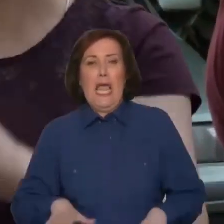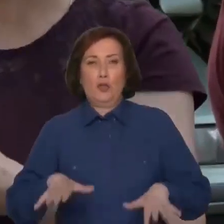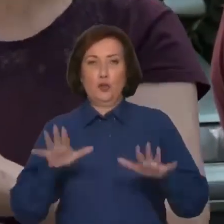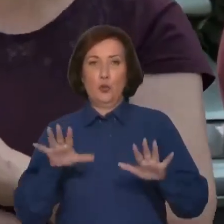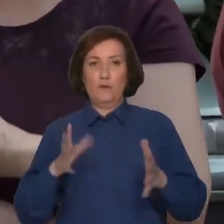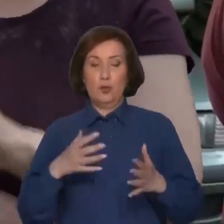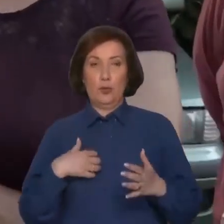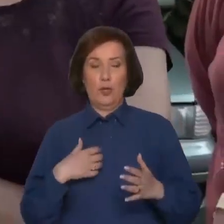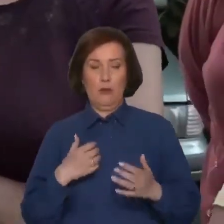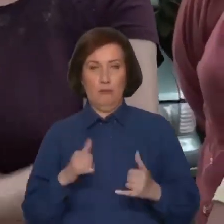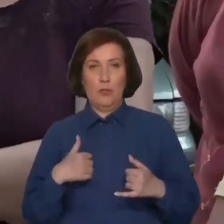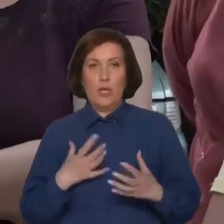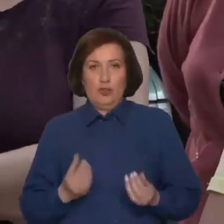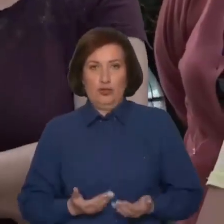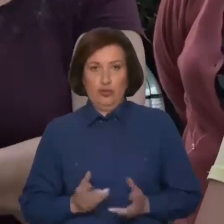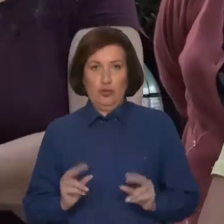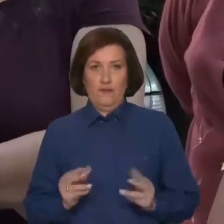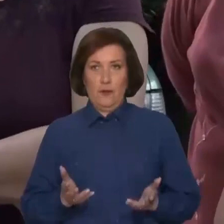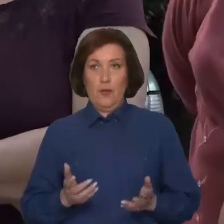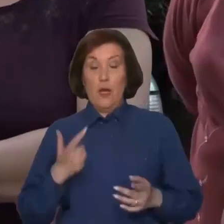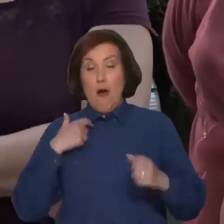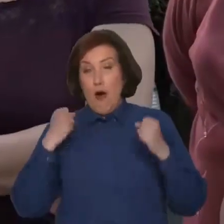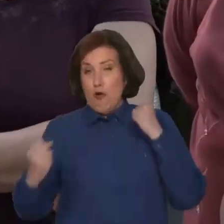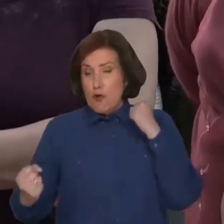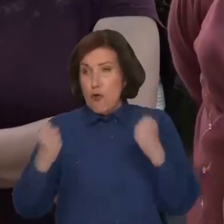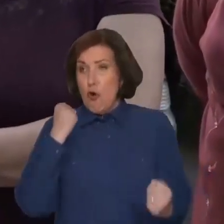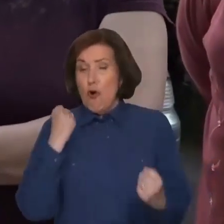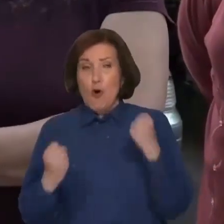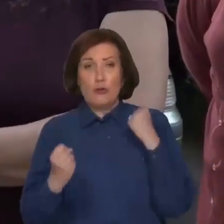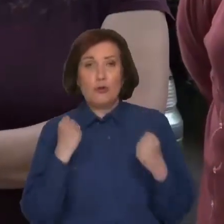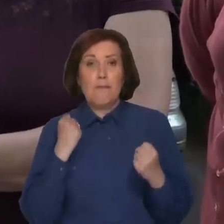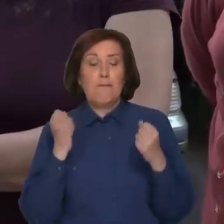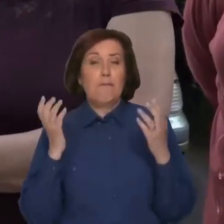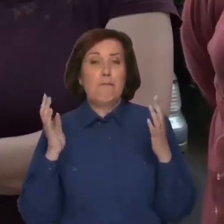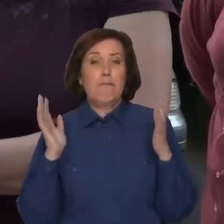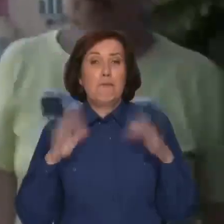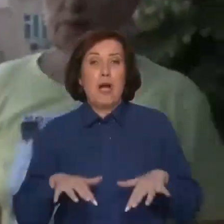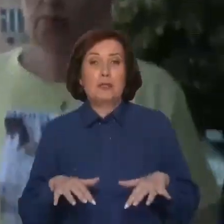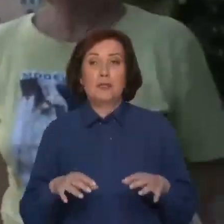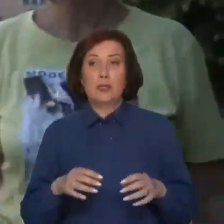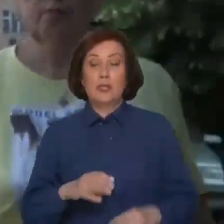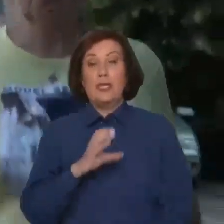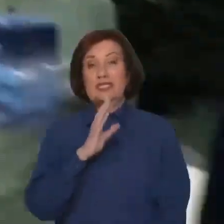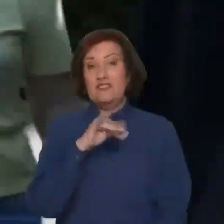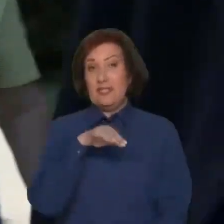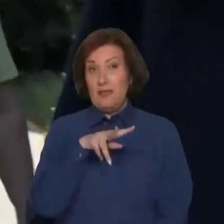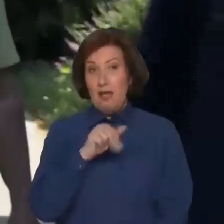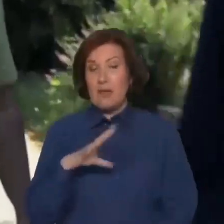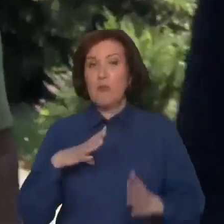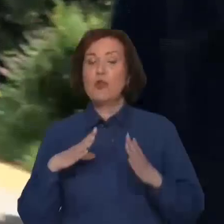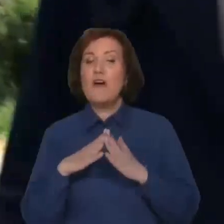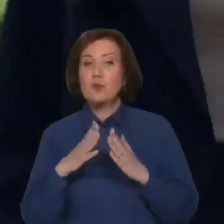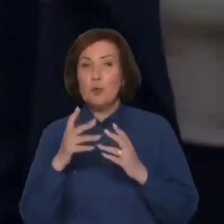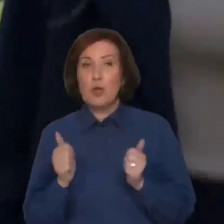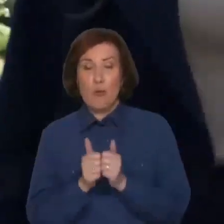тут, дорогі, я ще жива, і я сідаю. Воно з грохотом падало. Воно з таким грохотом падало, з таким грохотом. Світлана Рабчук була вдома,